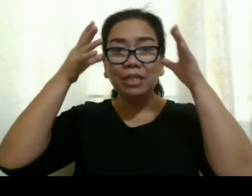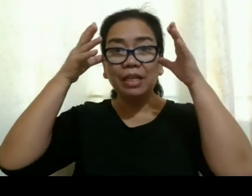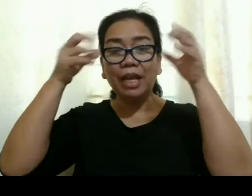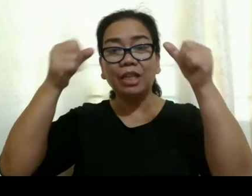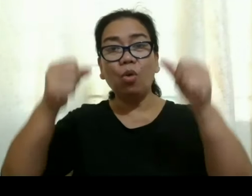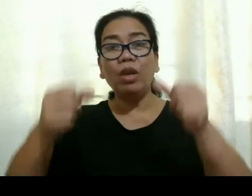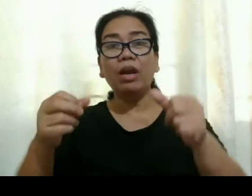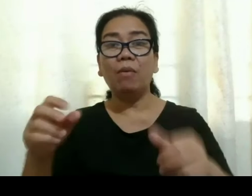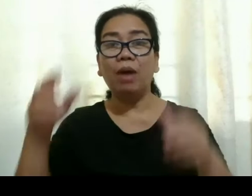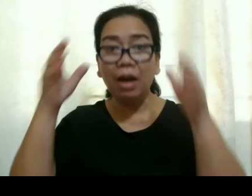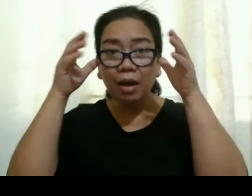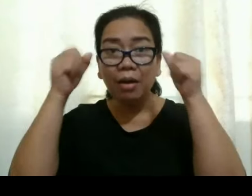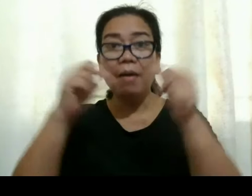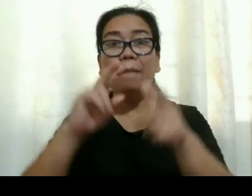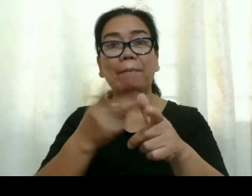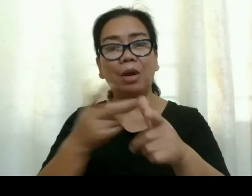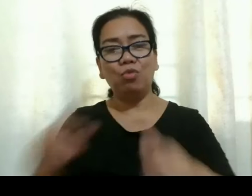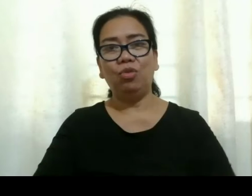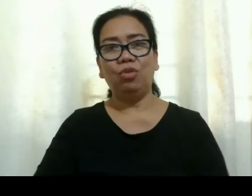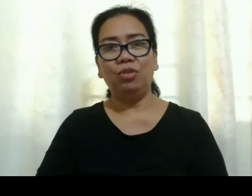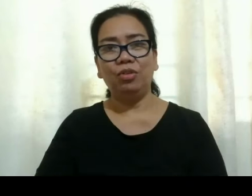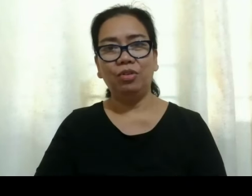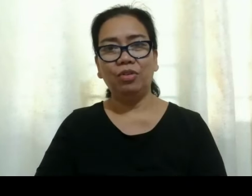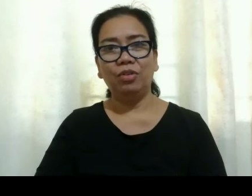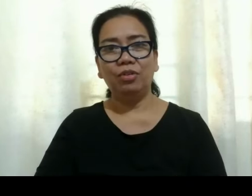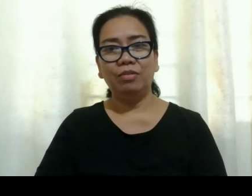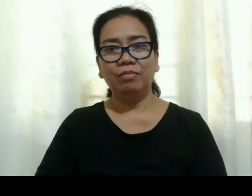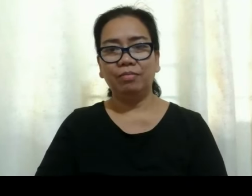Vice President o ikalawang Pangulo.